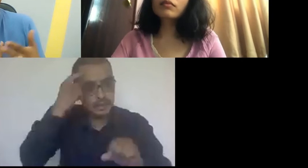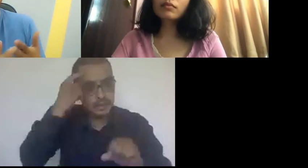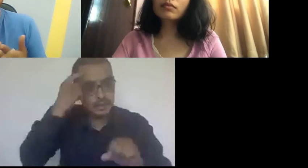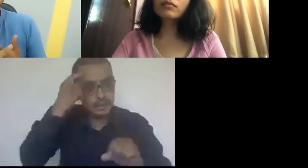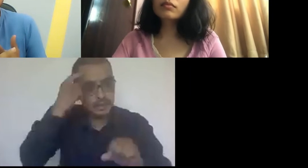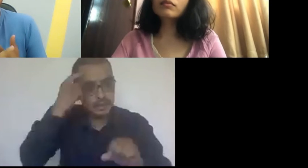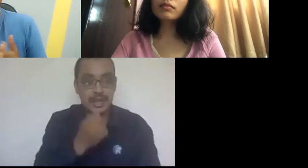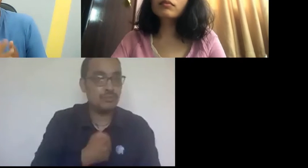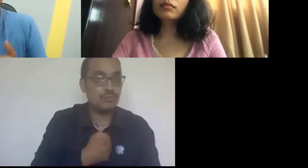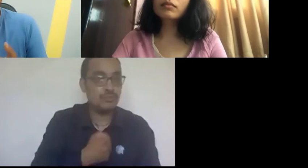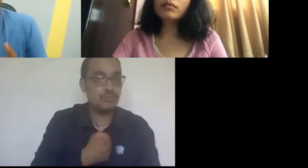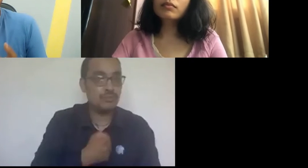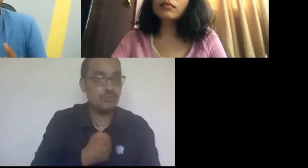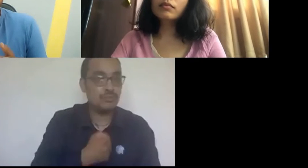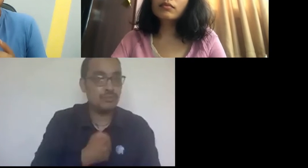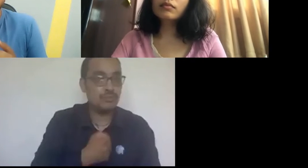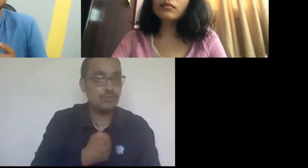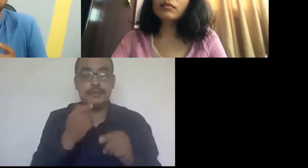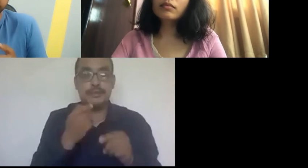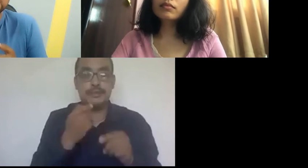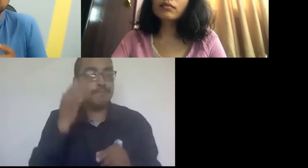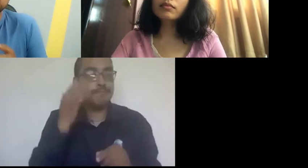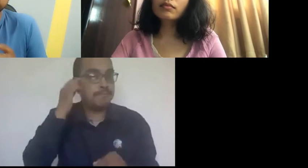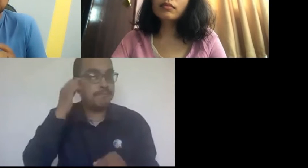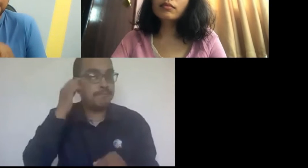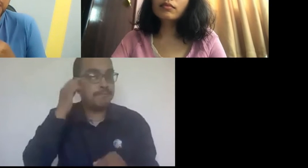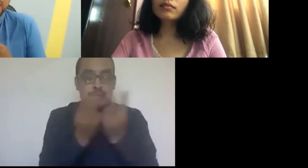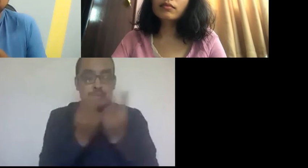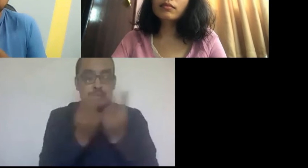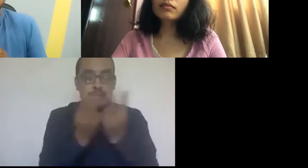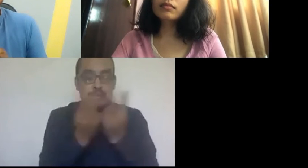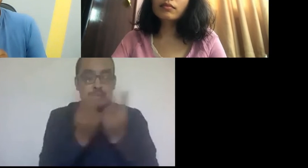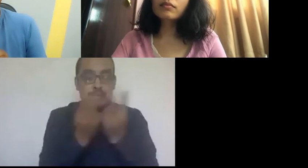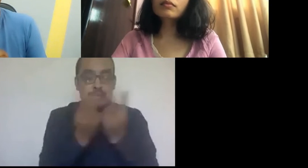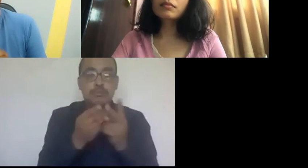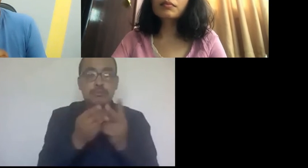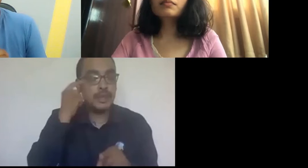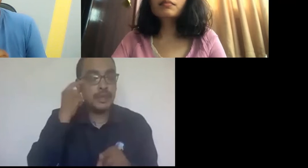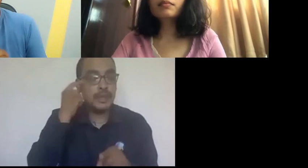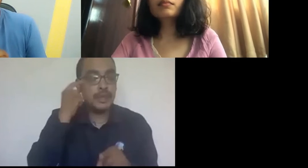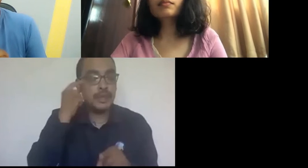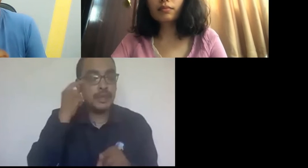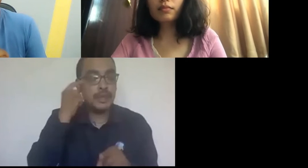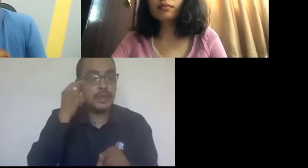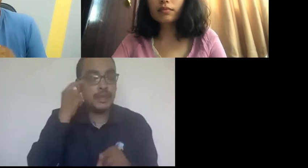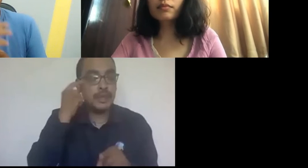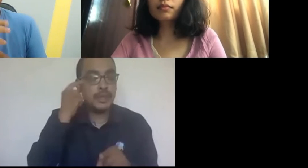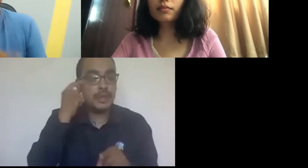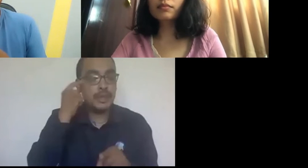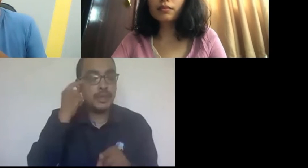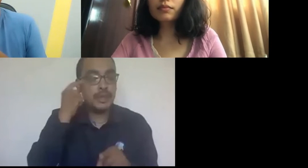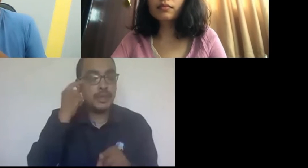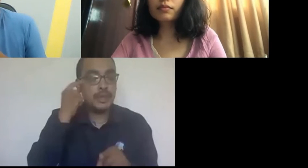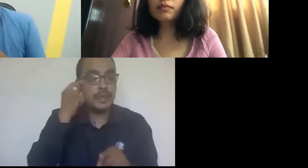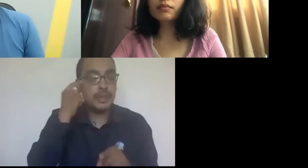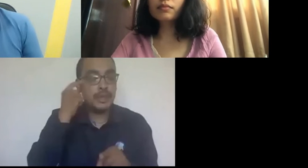कि एङ्जाइटिजको फिल भयो कि भनेर फिल गर्ने कुराहरूलाई पनि हामी विचार गर्न सक्छौँ कि हामी मानसिक स्वास्थ्यमा चाहिँ यसले असर पार्न थालिसकेको छ भनेर हामी बुझ्न